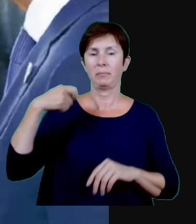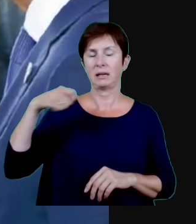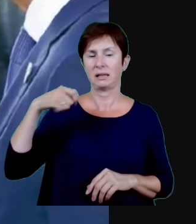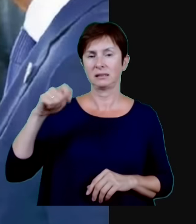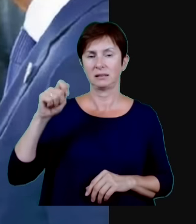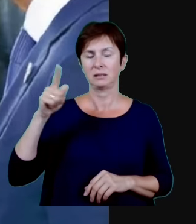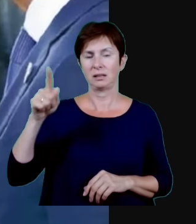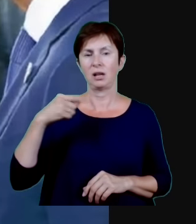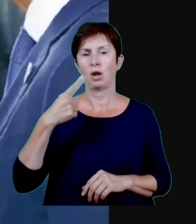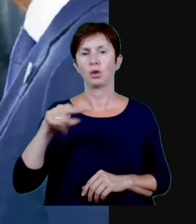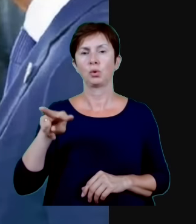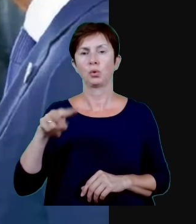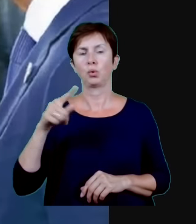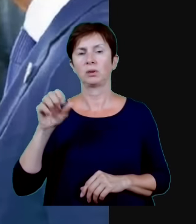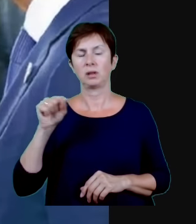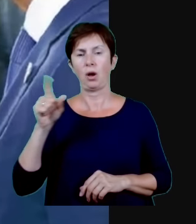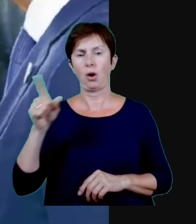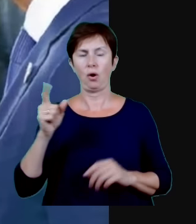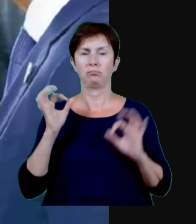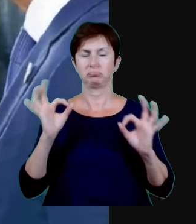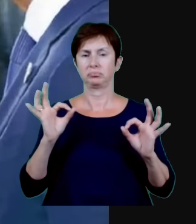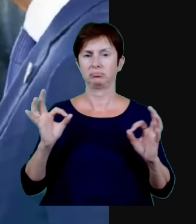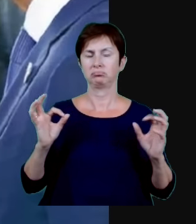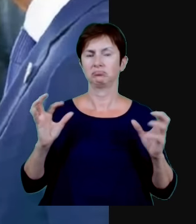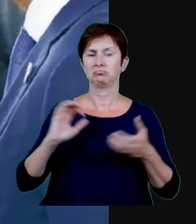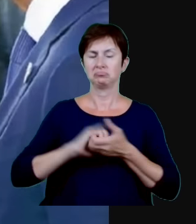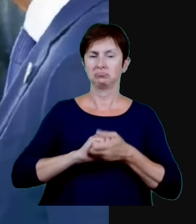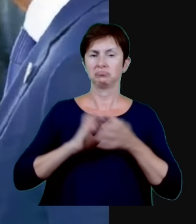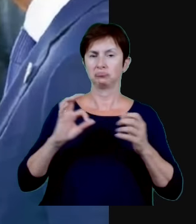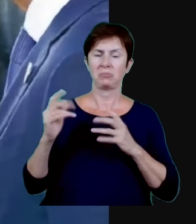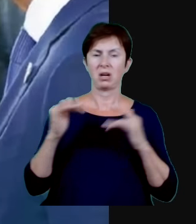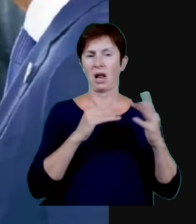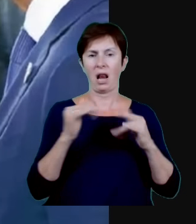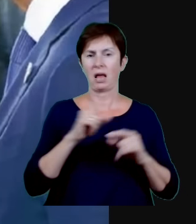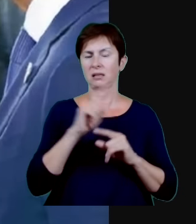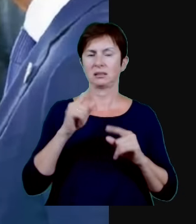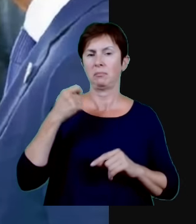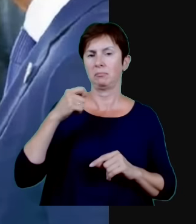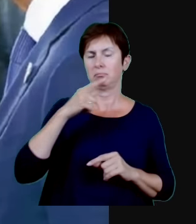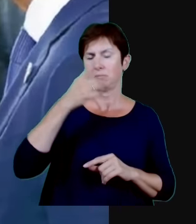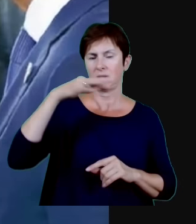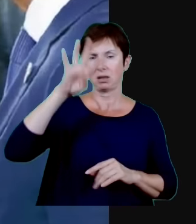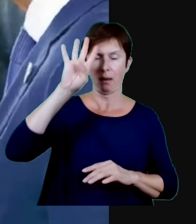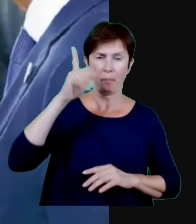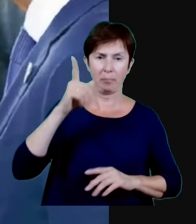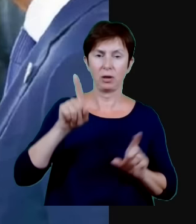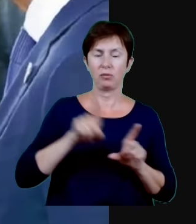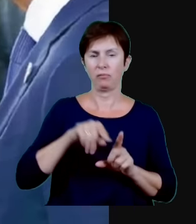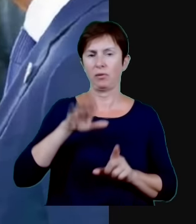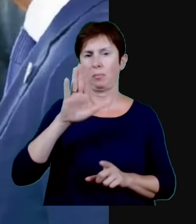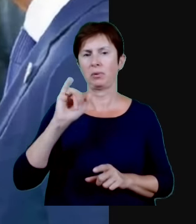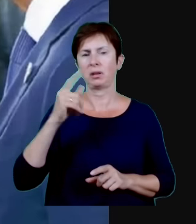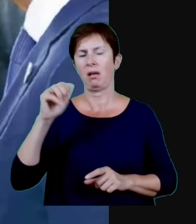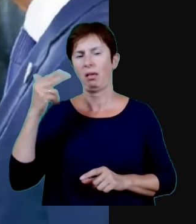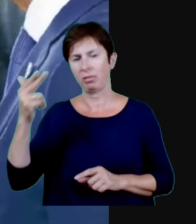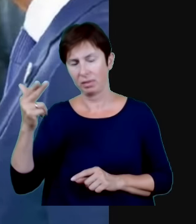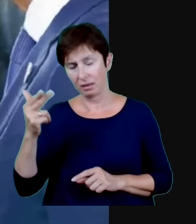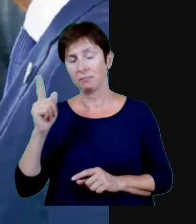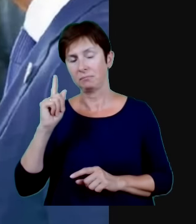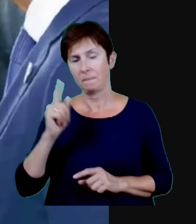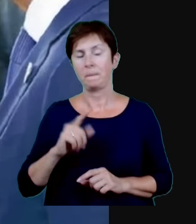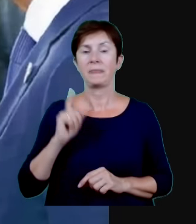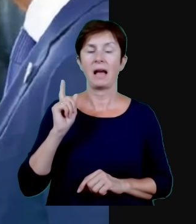Andrzejowi dudzi zbudował świetne relacje z Donaldem trumpem również z Joe bidenem ale na